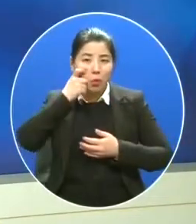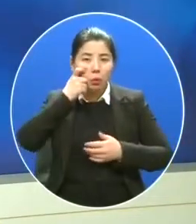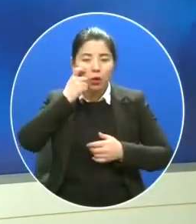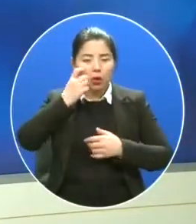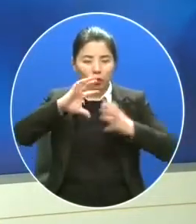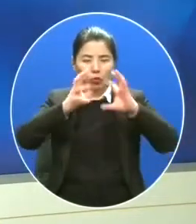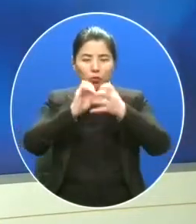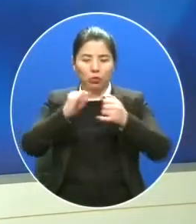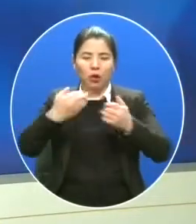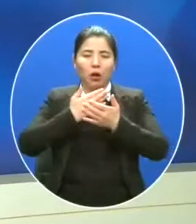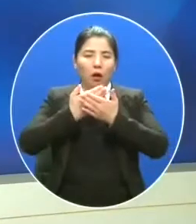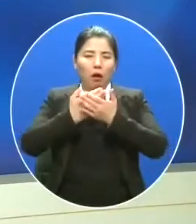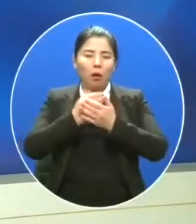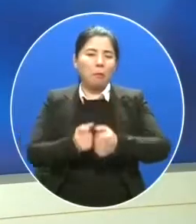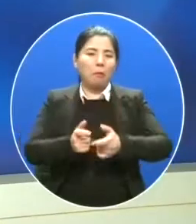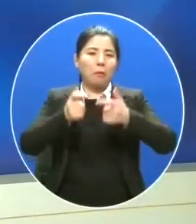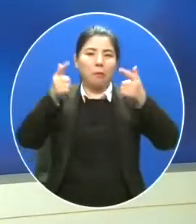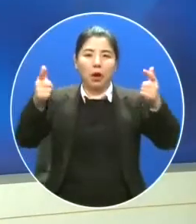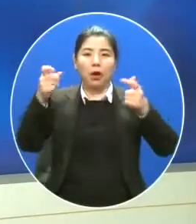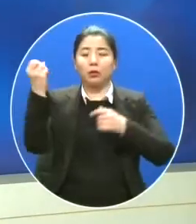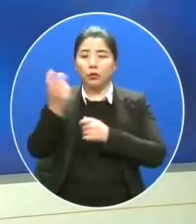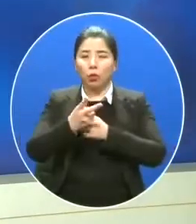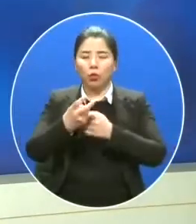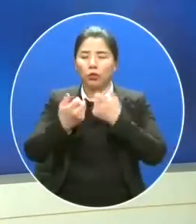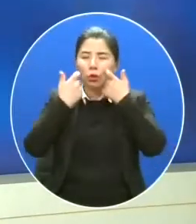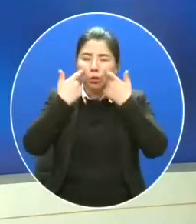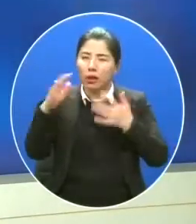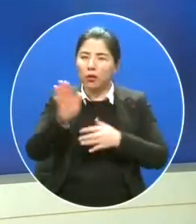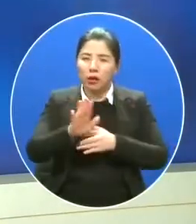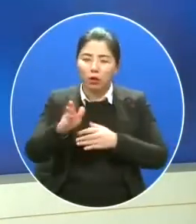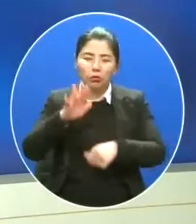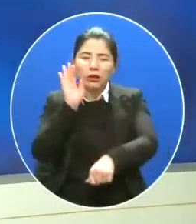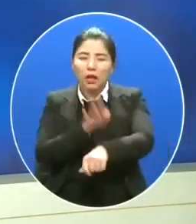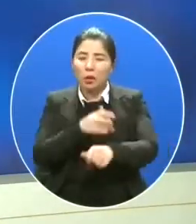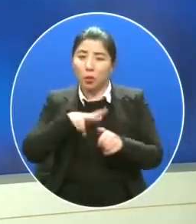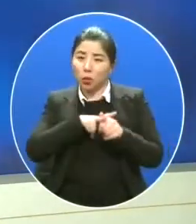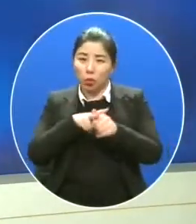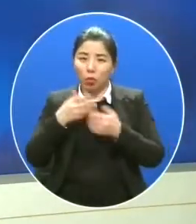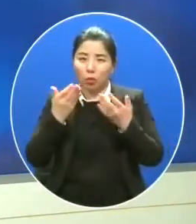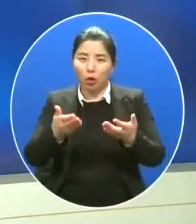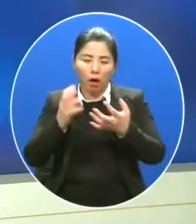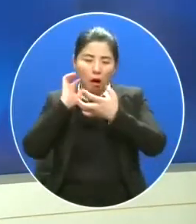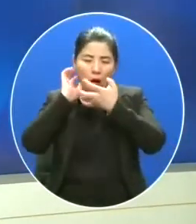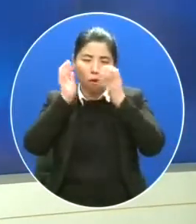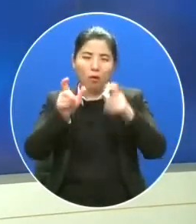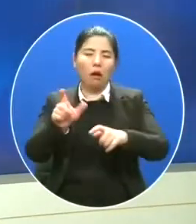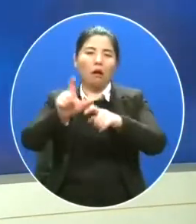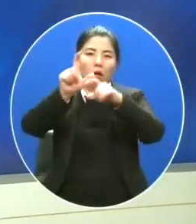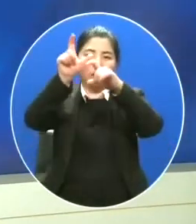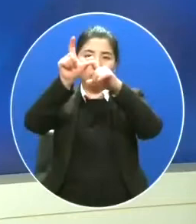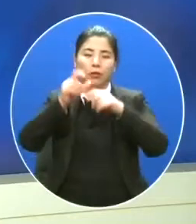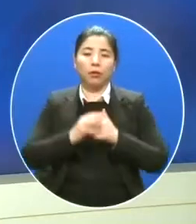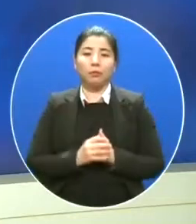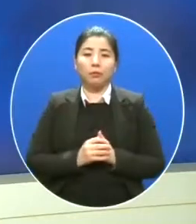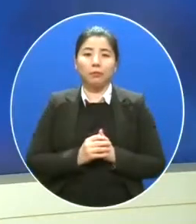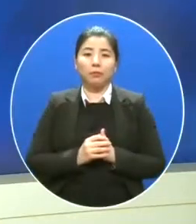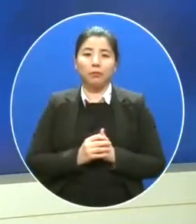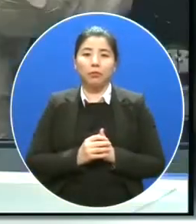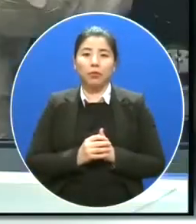못하면 국민들의 불안감이 커질 수밖에 없고 부정확하거나 잘못된 정보는 혼란을 가중시킵니다.